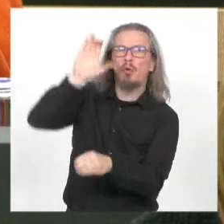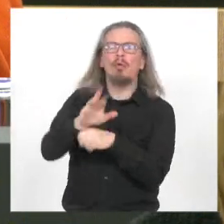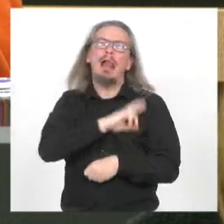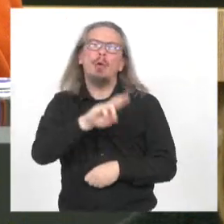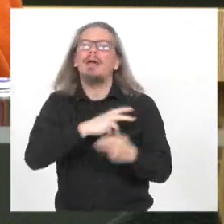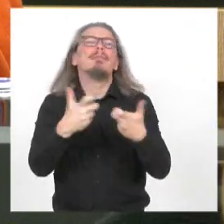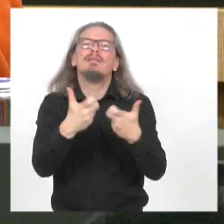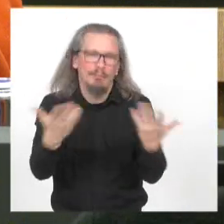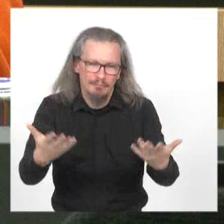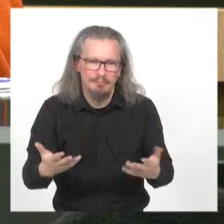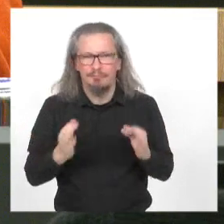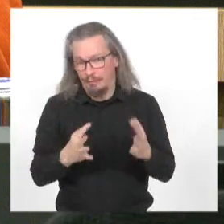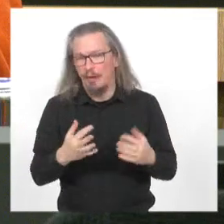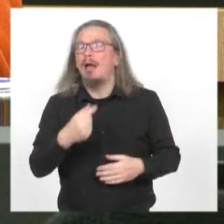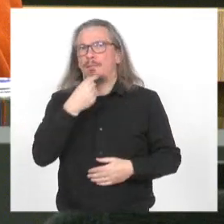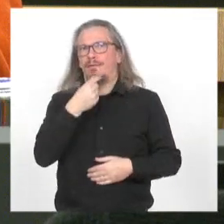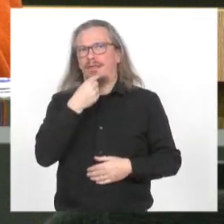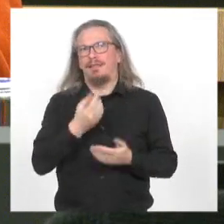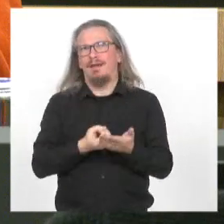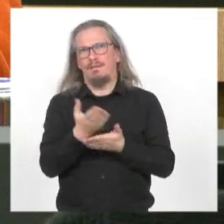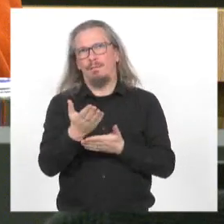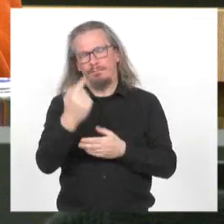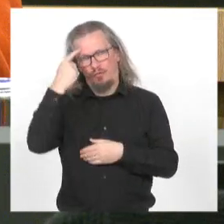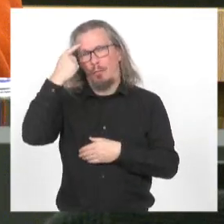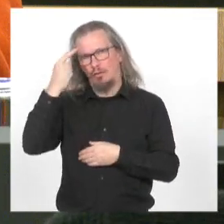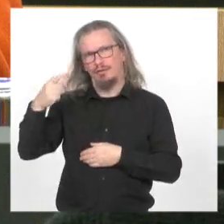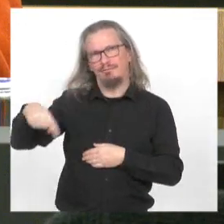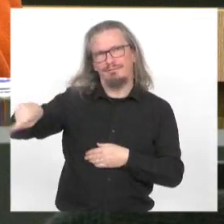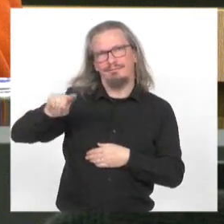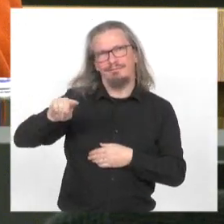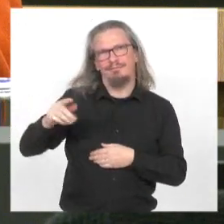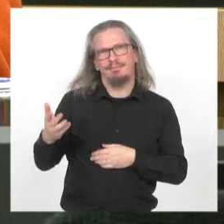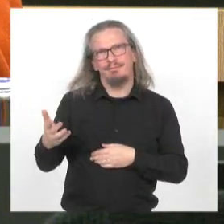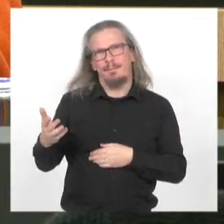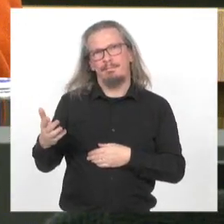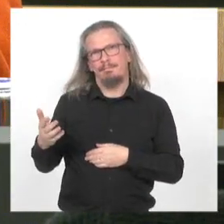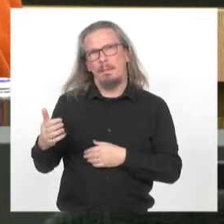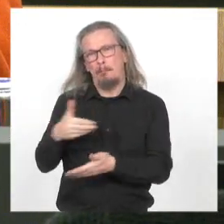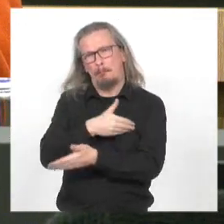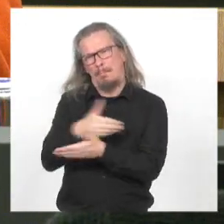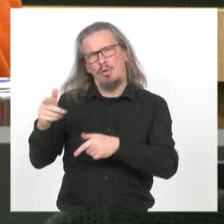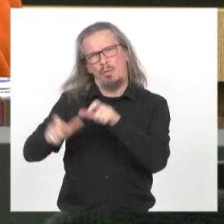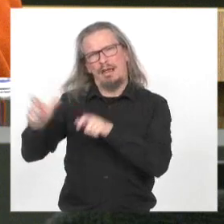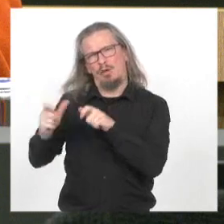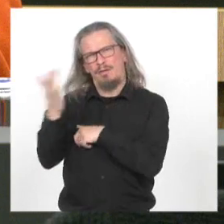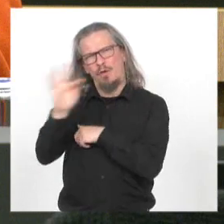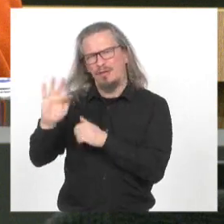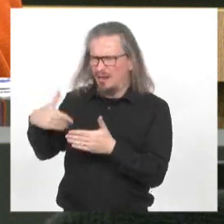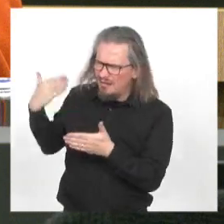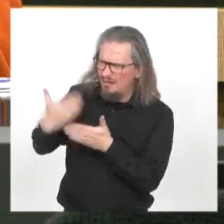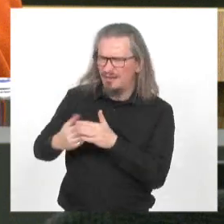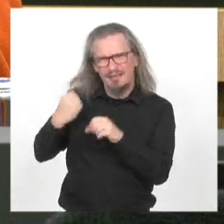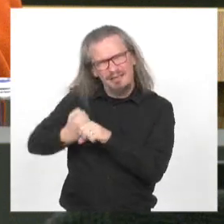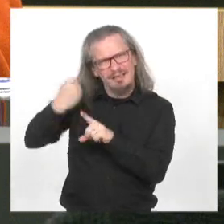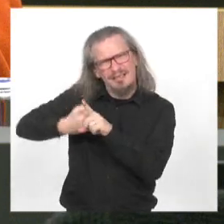pour rester dans l'actualité. D'ailleurs, j'en profite pour avoir une pensée pour les millions de Français qui se sont mobilisés pendant